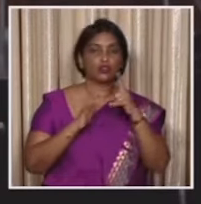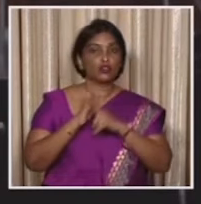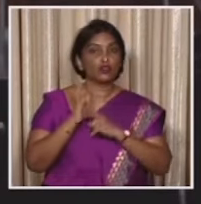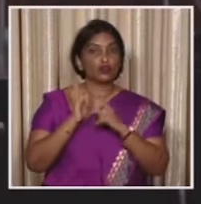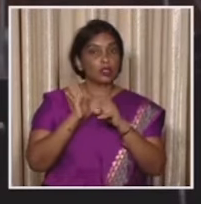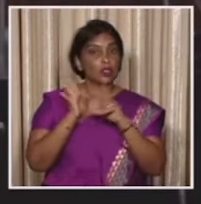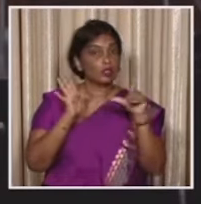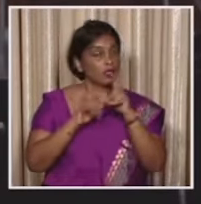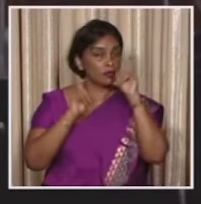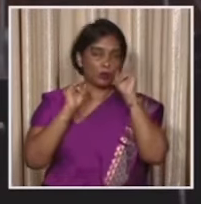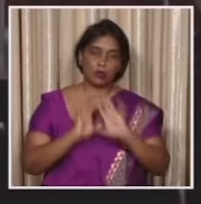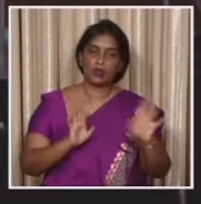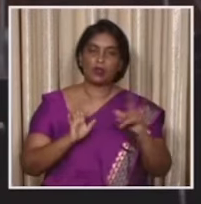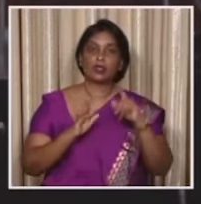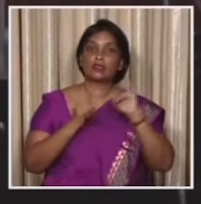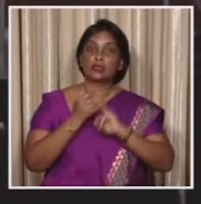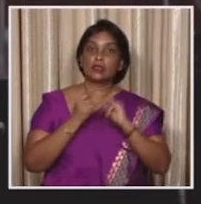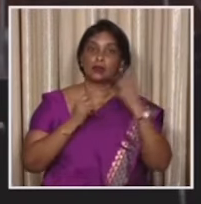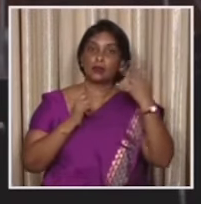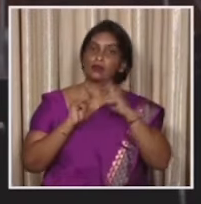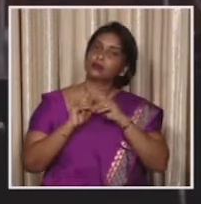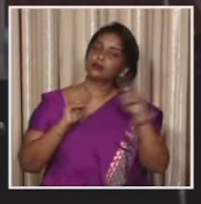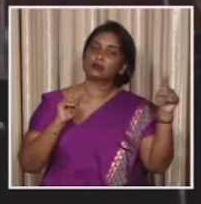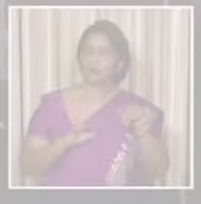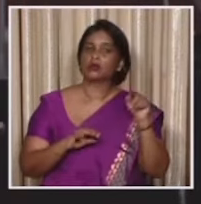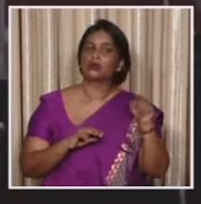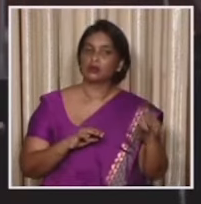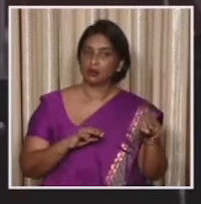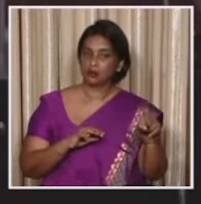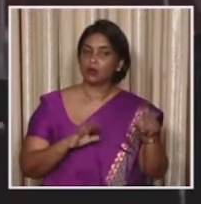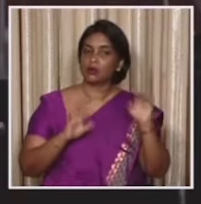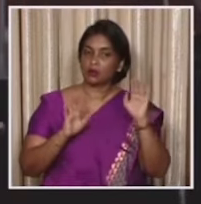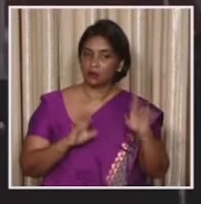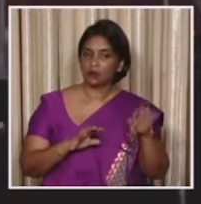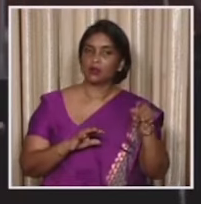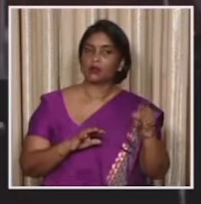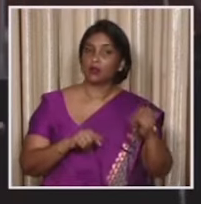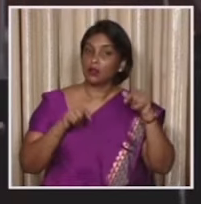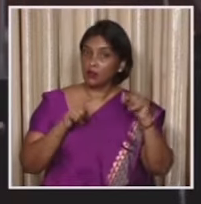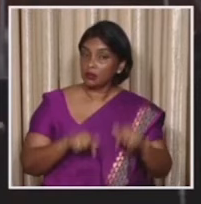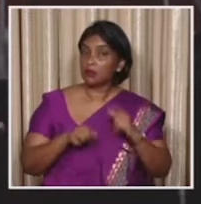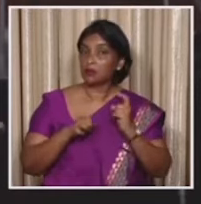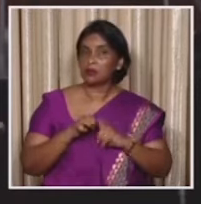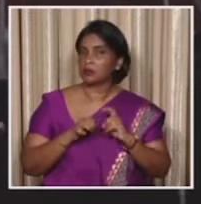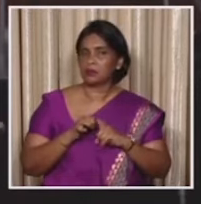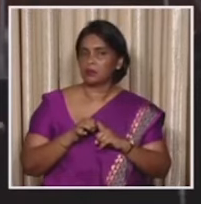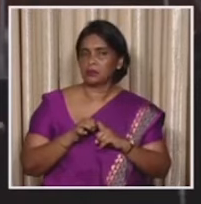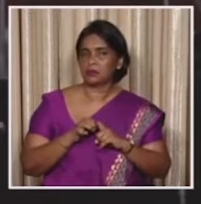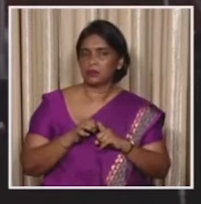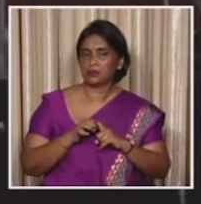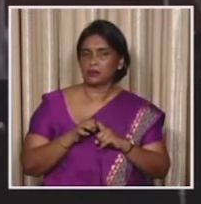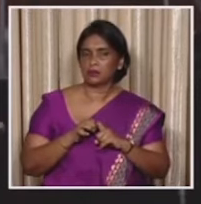කරන්න ඕනි කියලා නැහැ, සැප්තැම්බර් 4 දක්වා වුණත් ඉන්න පුළුවන්. හැබැයි දැන් තියෙන ප්‍රශ්නේ තමයි